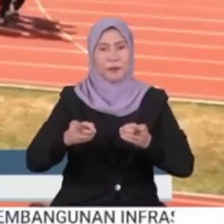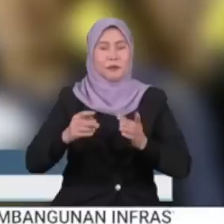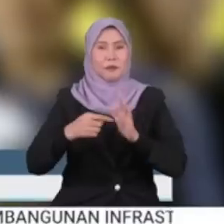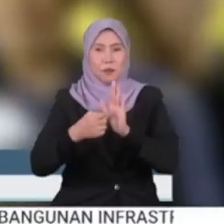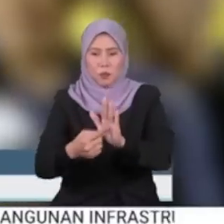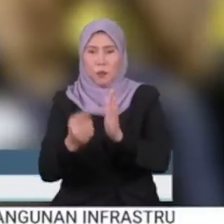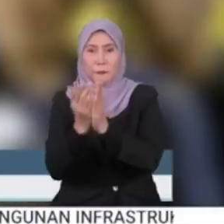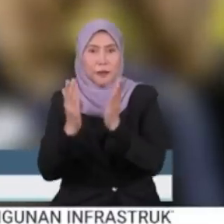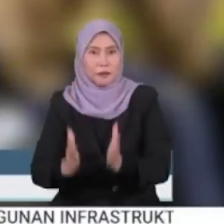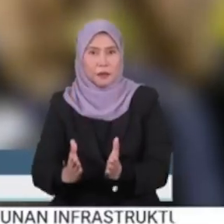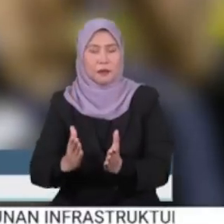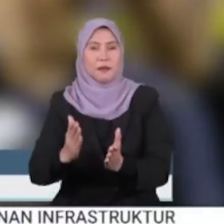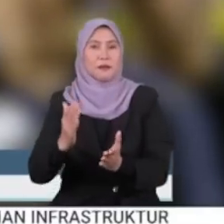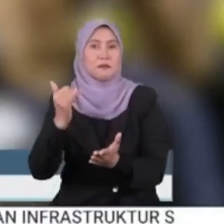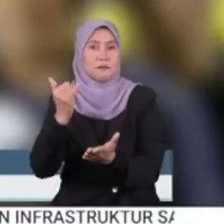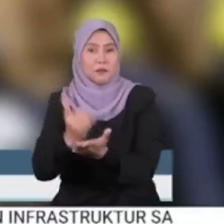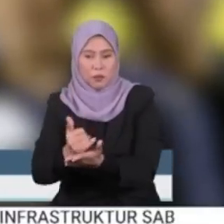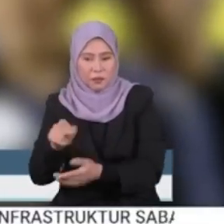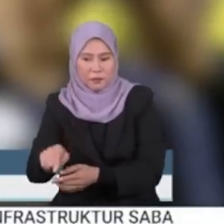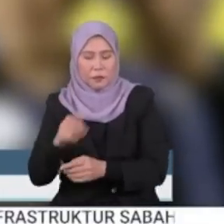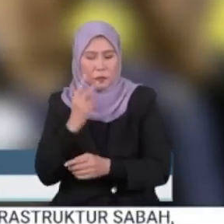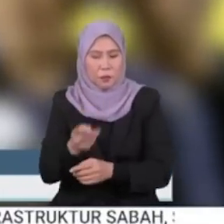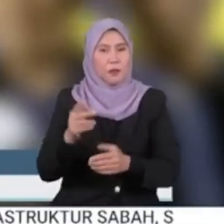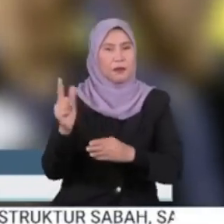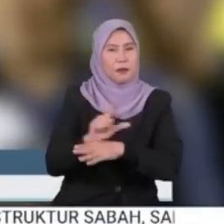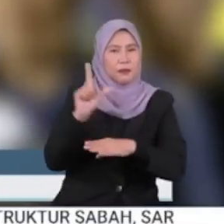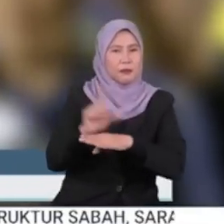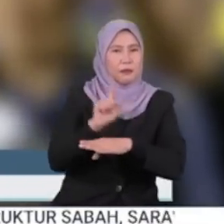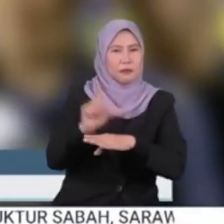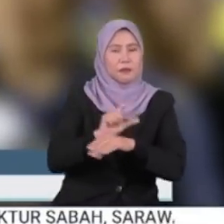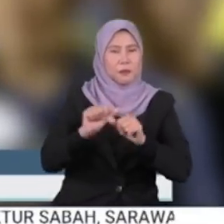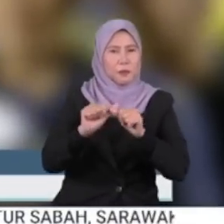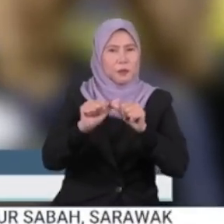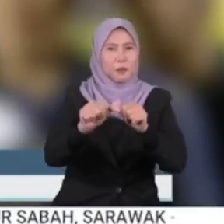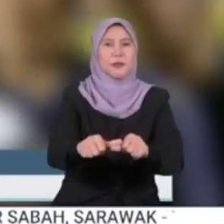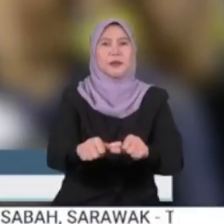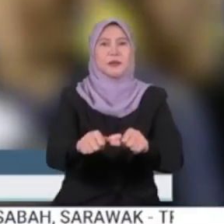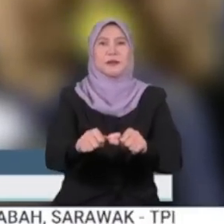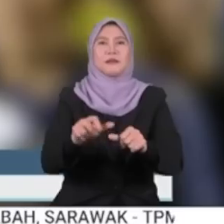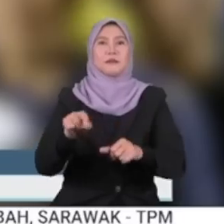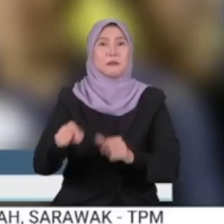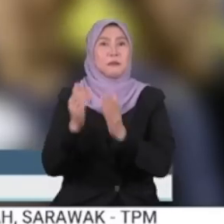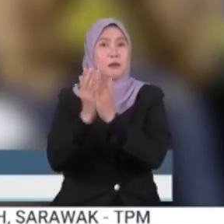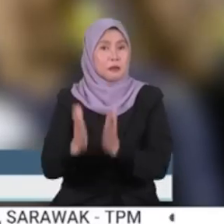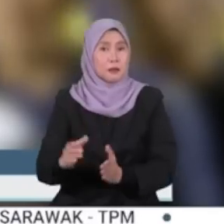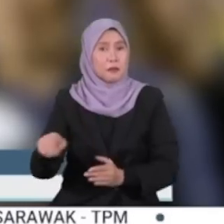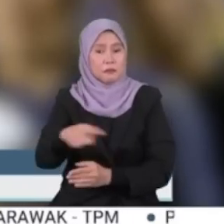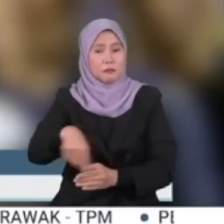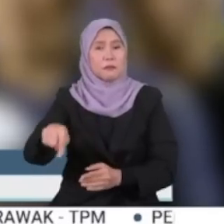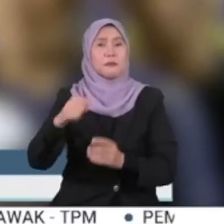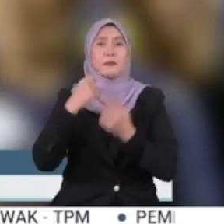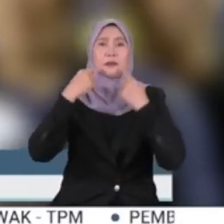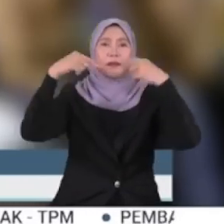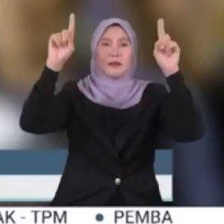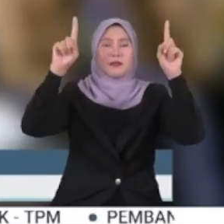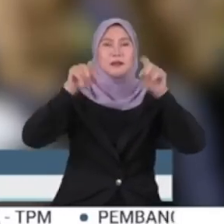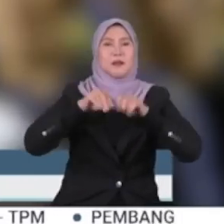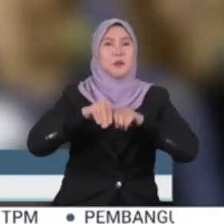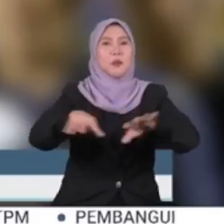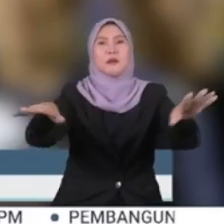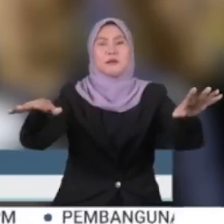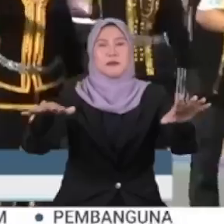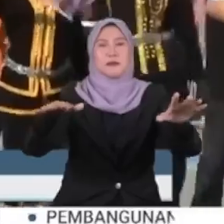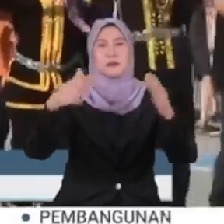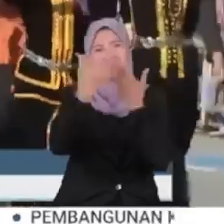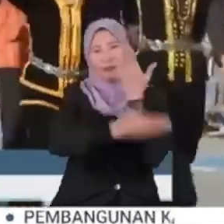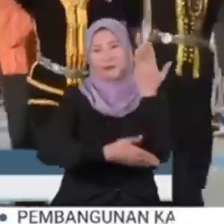penghuni-penghuni semasa latihan dengan latihan yang berterusan. Tidak heranlah kenapa penghuni ini mampu berjaya dan viral di